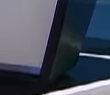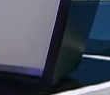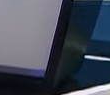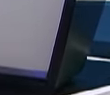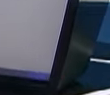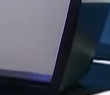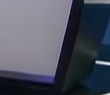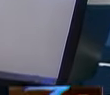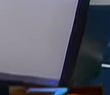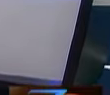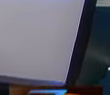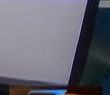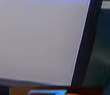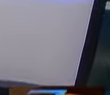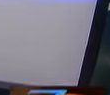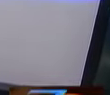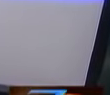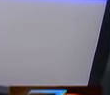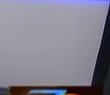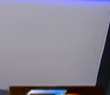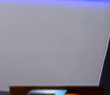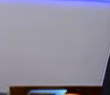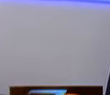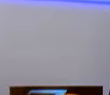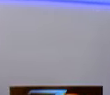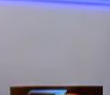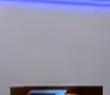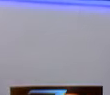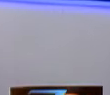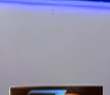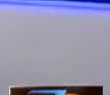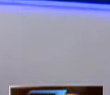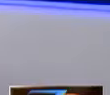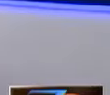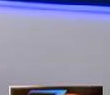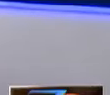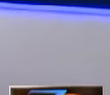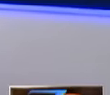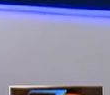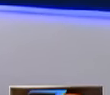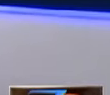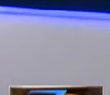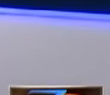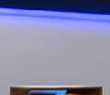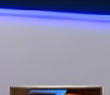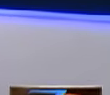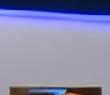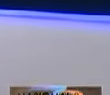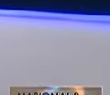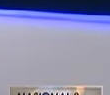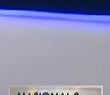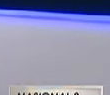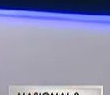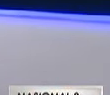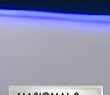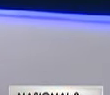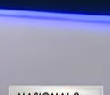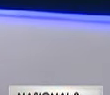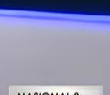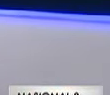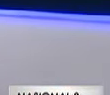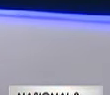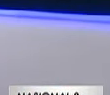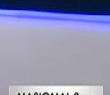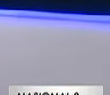Assalamualaikum, saya Nora Syakin Abrahman. Dan saya Ivan Toh. Terima kasih kerana memilih TV1. Kita lihat paparan utama Nasional 8